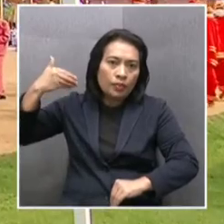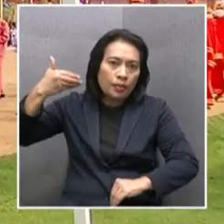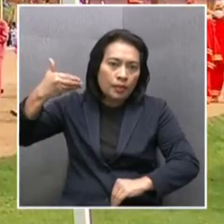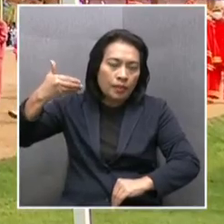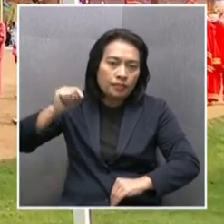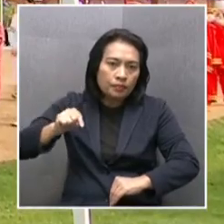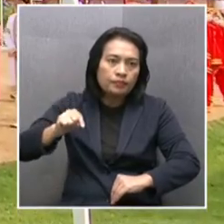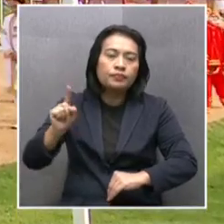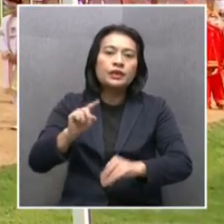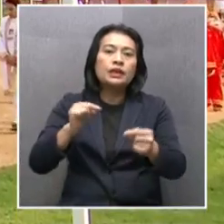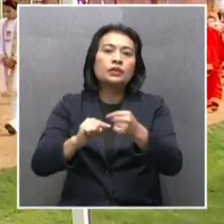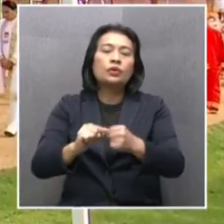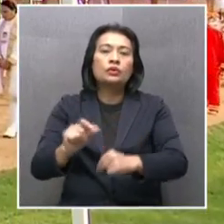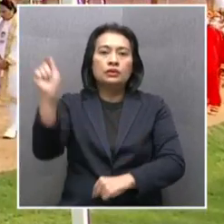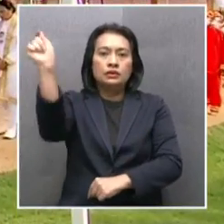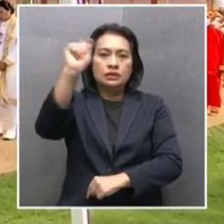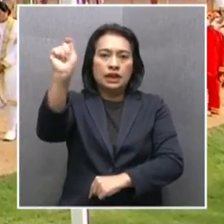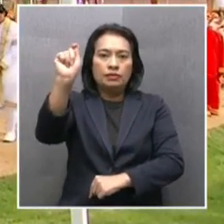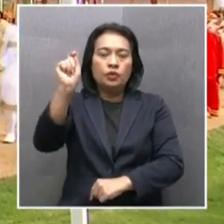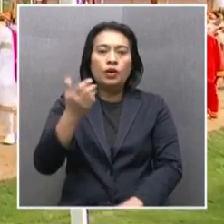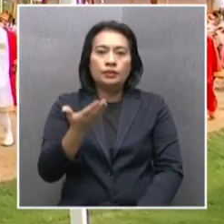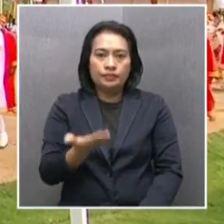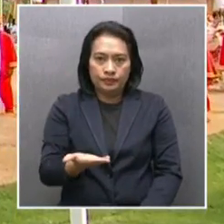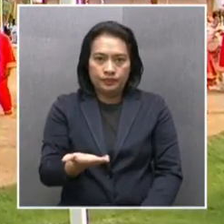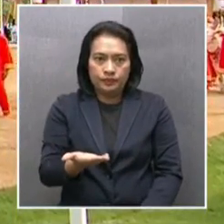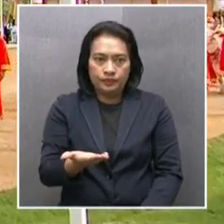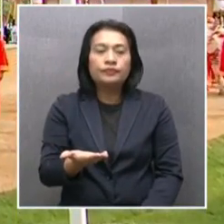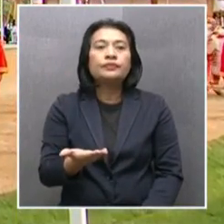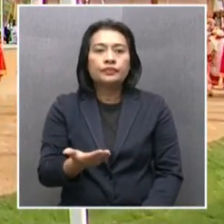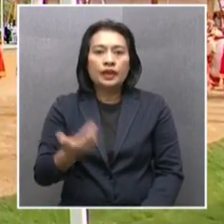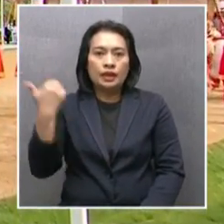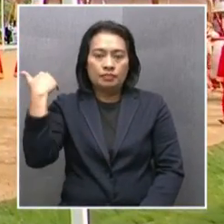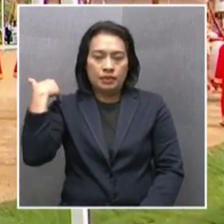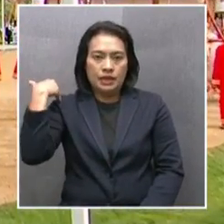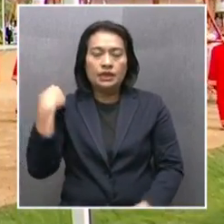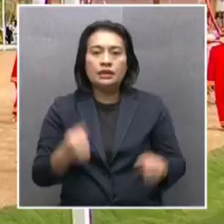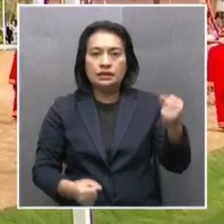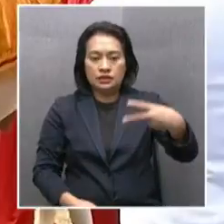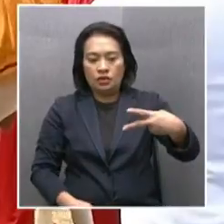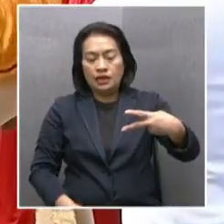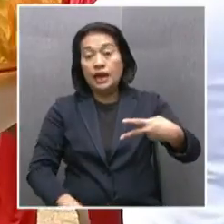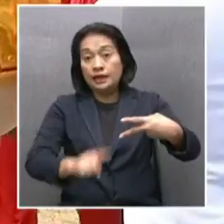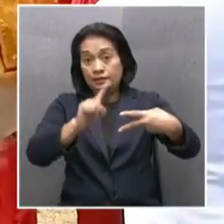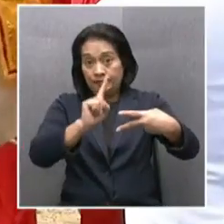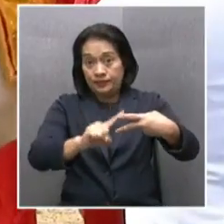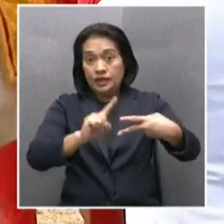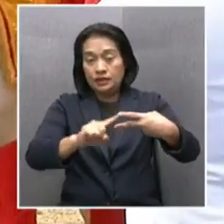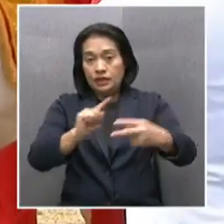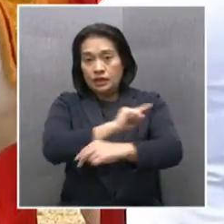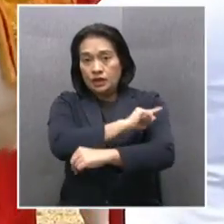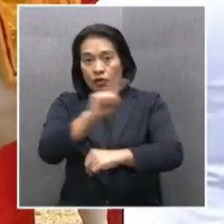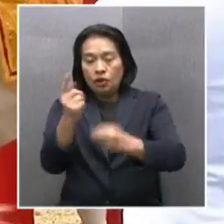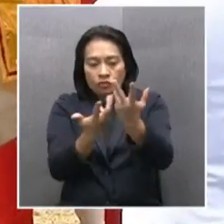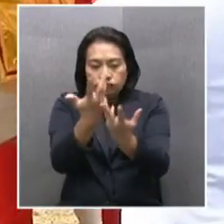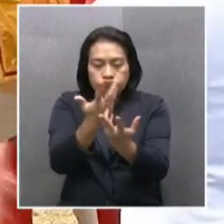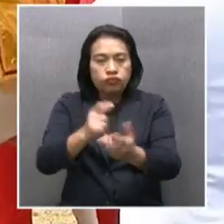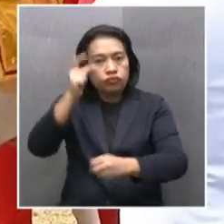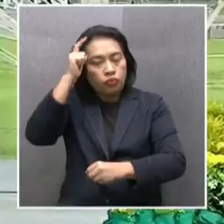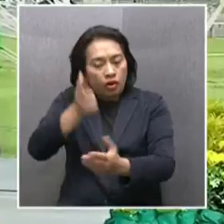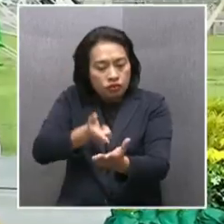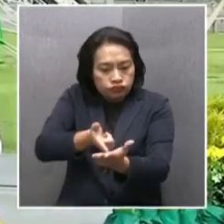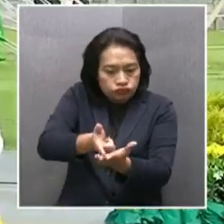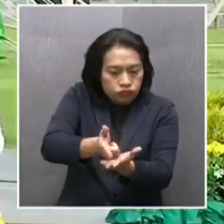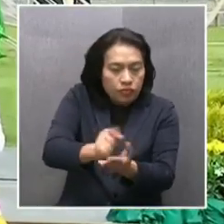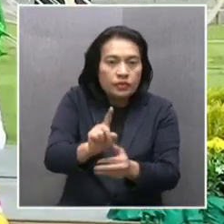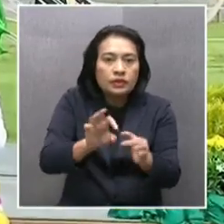ทำขึ้นที่ท้องสนามหลวงอันประกอบด้วย2พระราชพิธีคือพระราชพิธีพืชมงคลเป็นพิธีทำขวัญเมล็ด